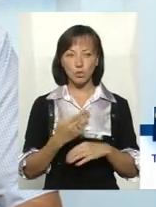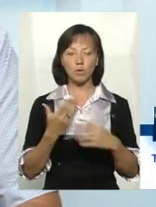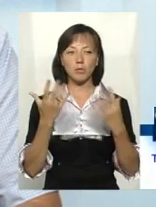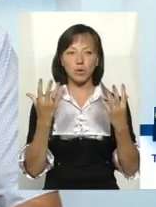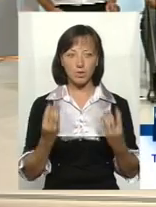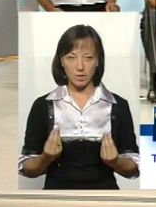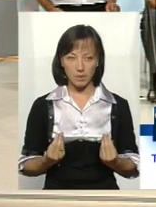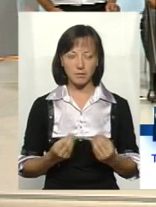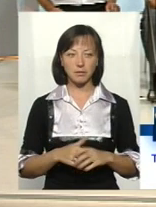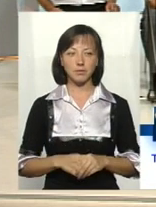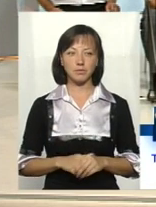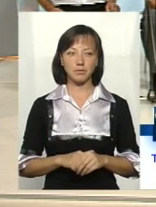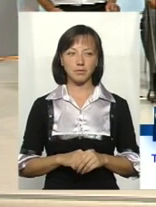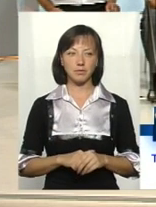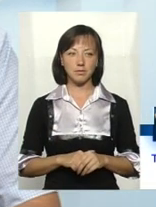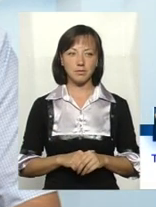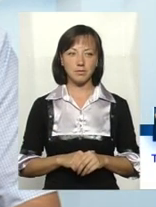Доброго дня. Доброго здоров'я. Доброго здоров'я.